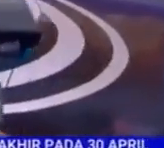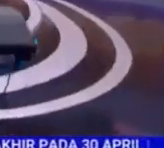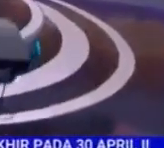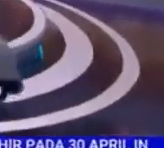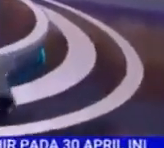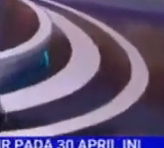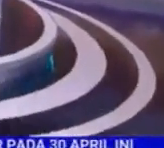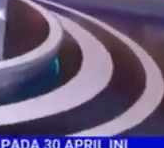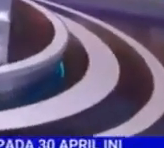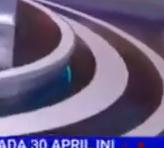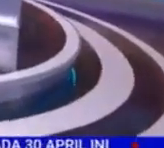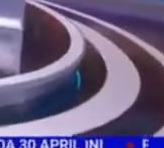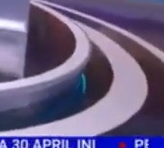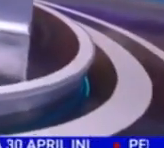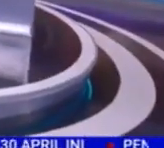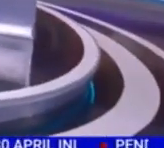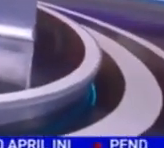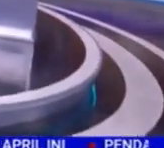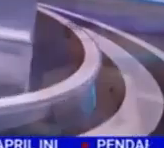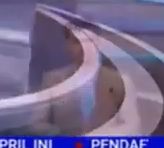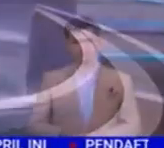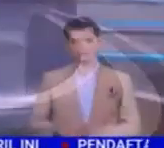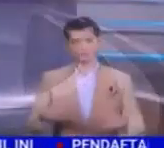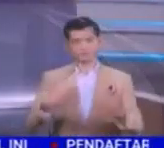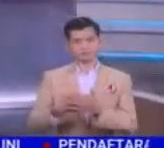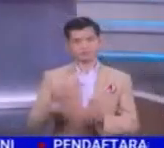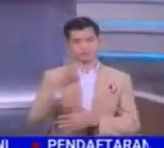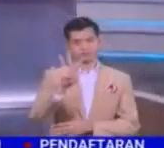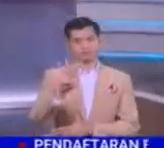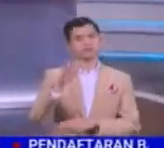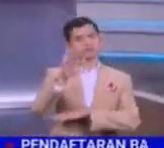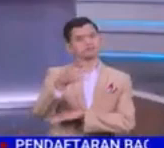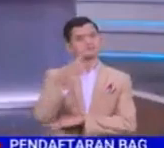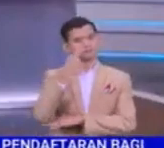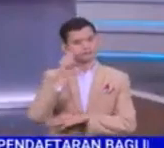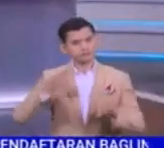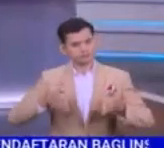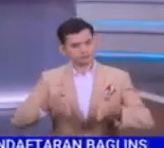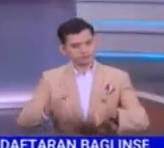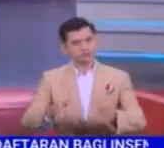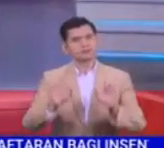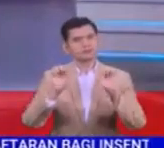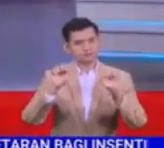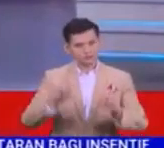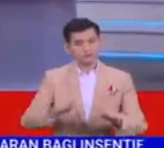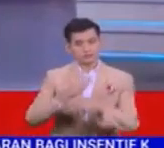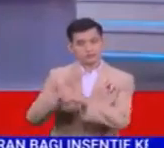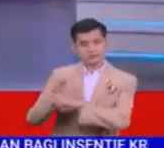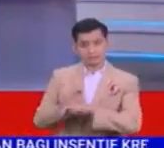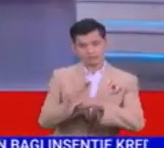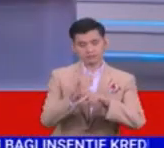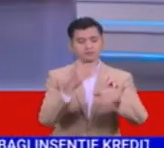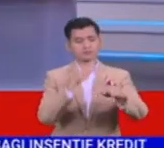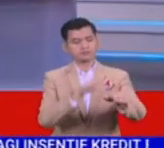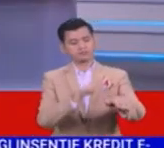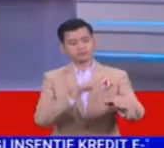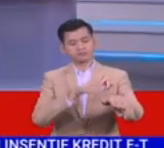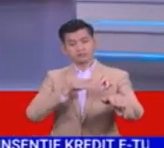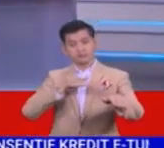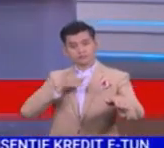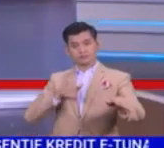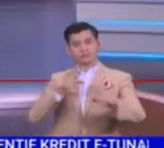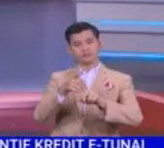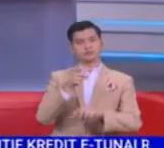Pukul 4 petang tadi, aliran trafik semasa tinggi namun keadaannya terkawal. Pertambahan kenderaan menghala ke arah timur, utara